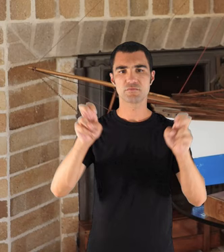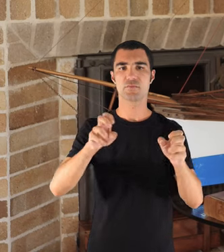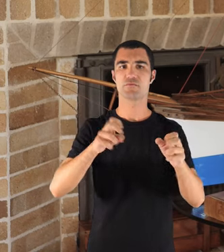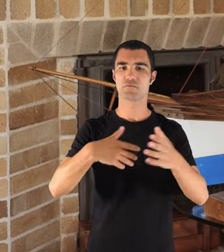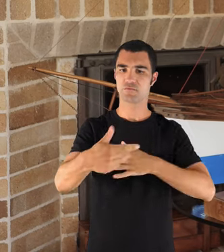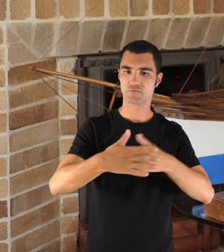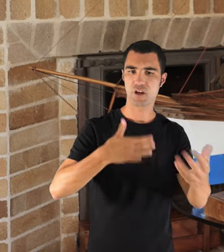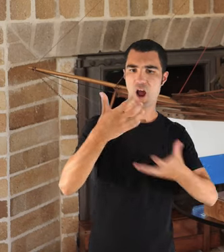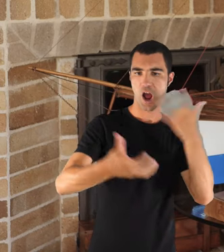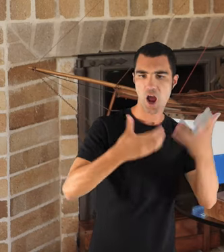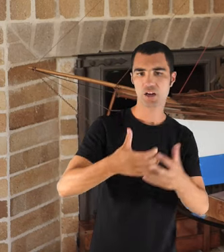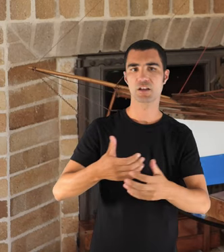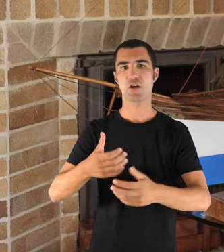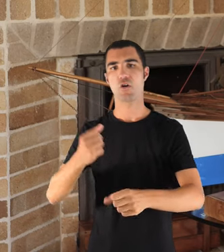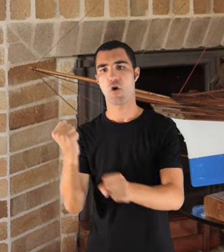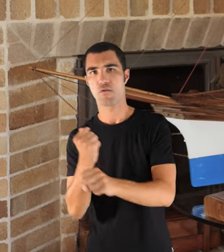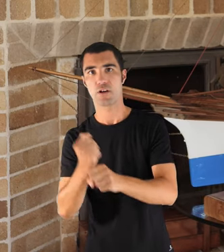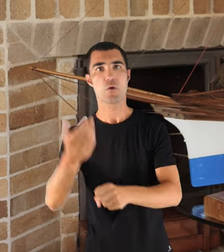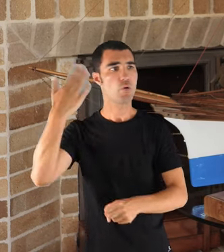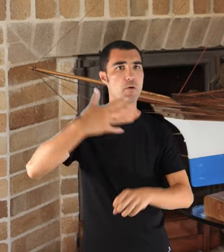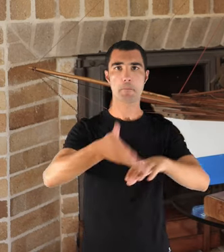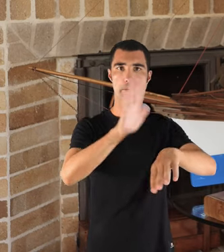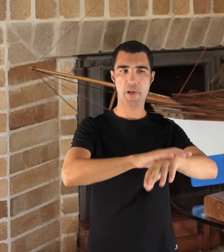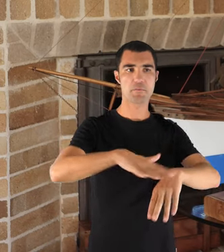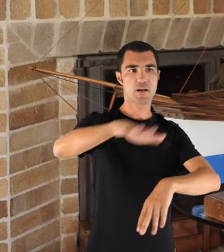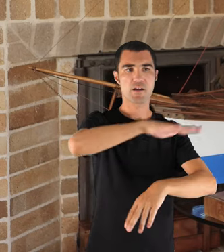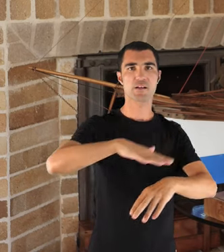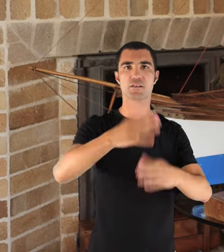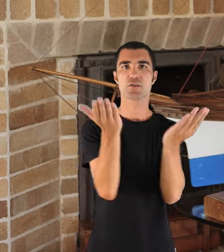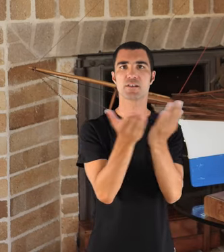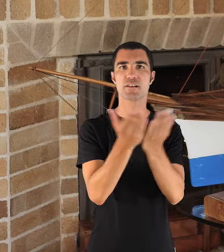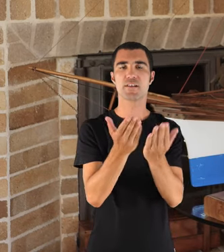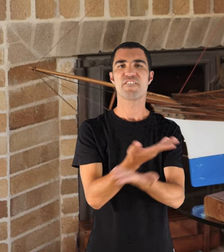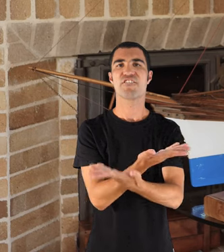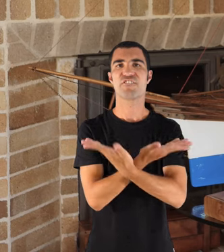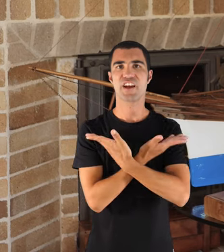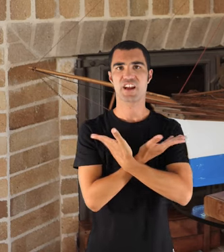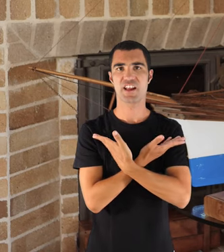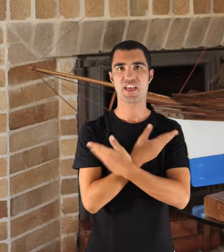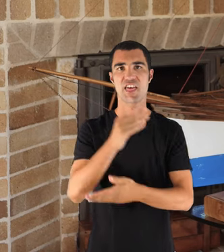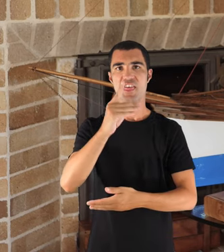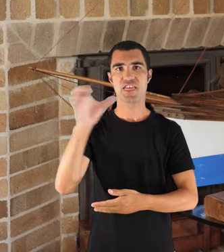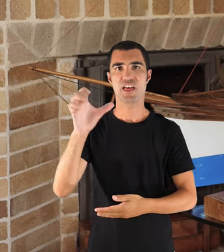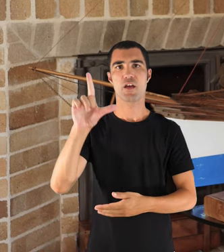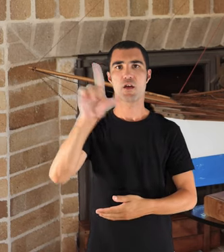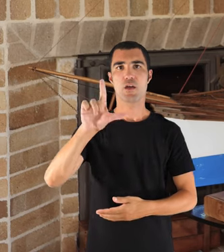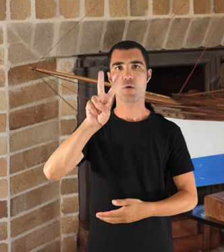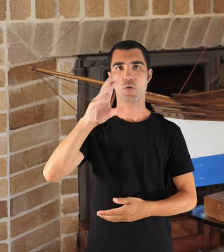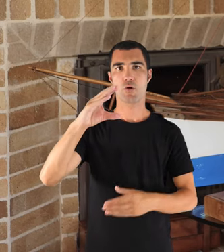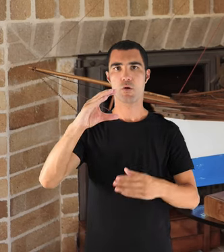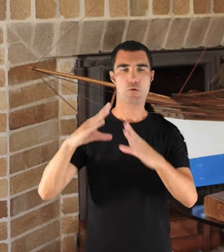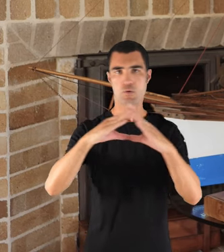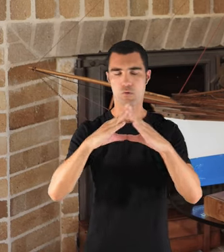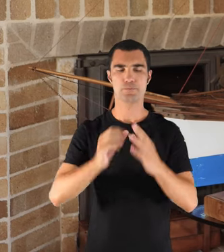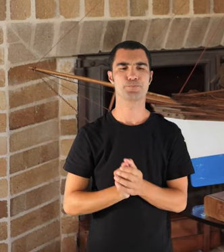d'arts i oficis que hi havia a Palma, a Verge de Lluc. I en aquesta escola, pues, sobretot